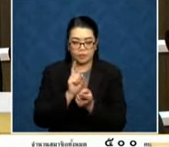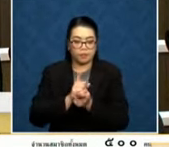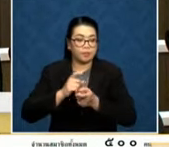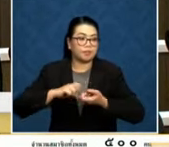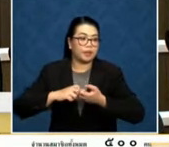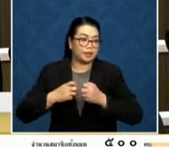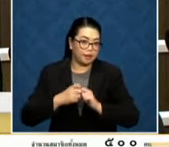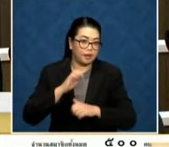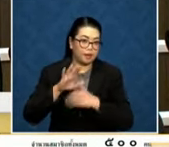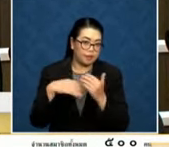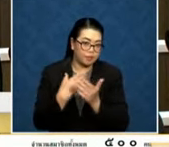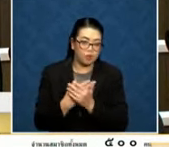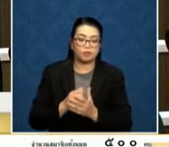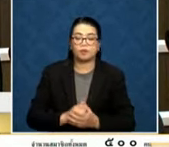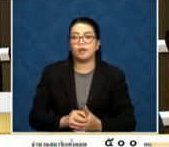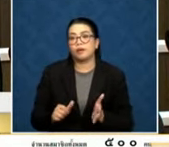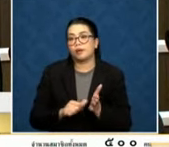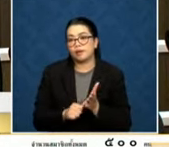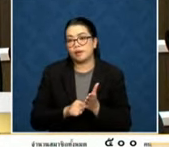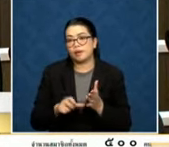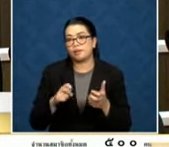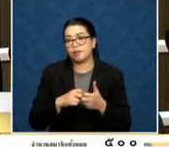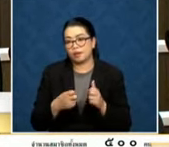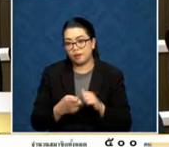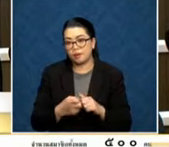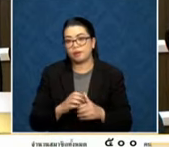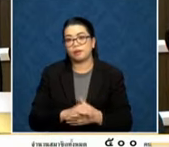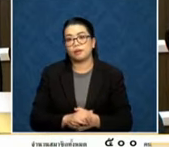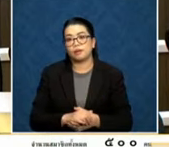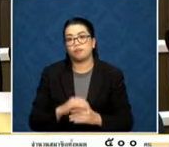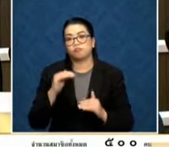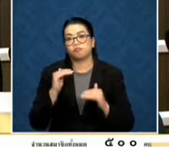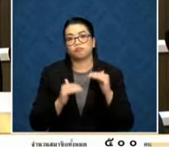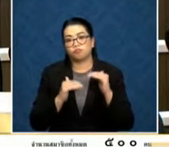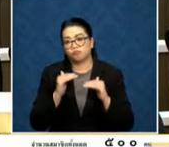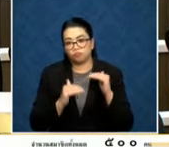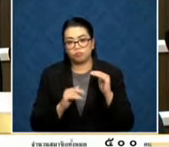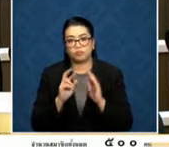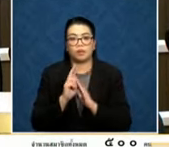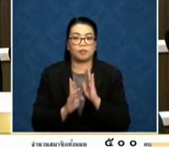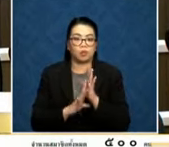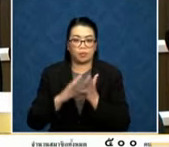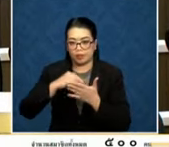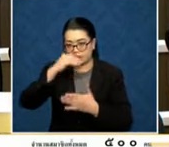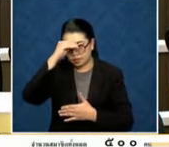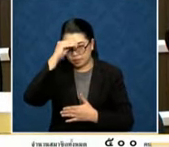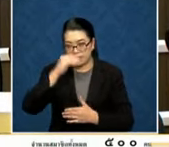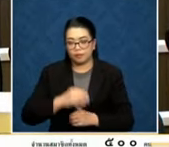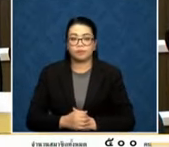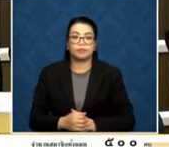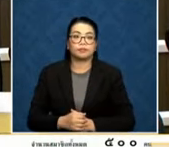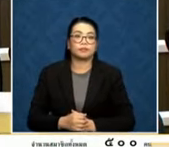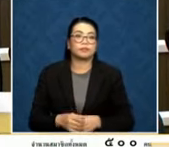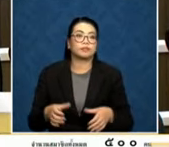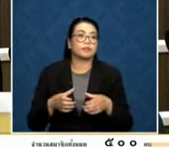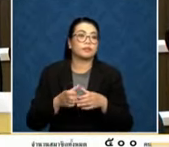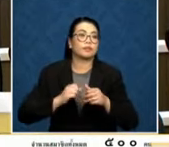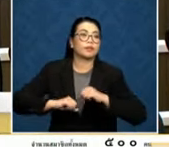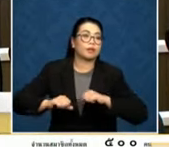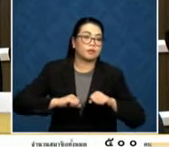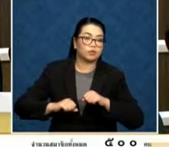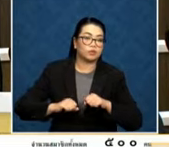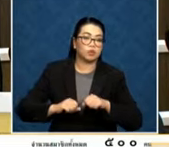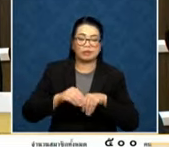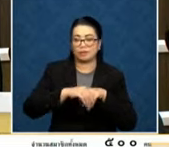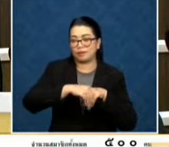อย่างต่อเนื่องที่ต้องเร่งแก้ไขคือความเหลื่อมล้ำของระบบการศึกษาในกลุ่มเยาวชนพื้นที่